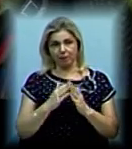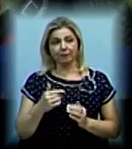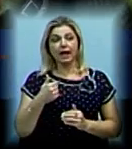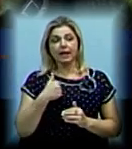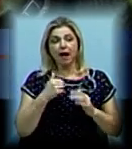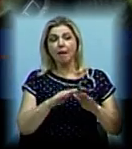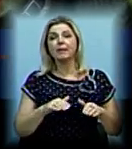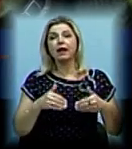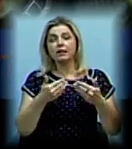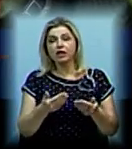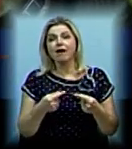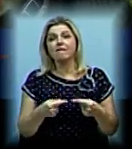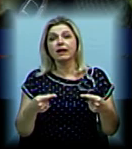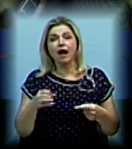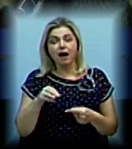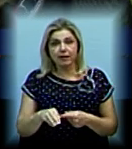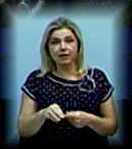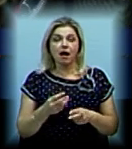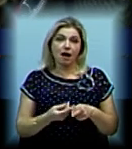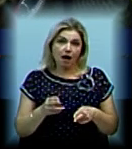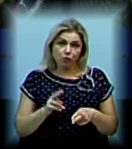жильцям варіант, який,